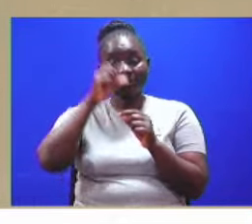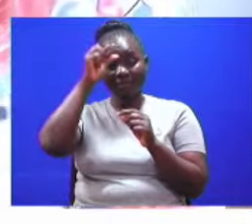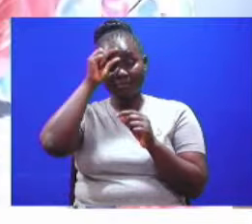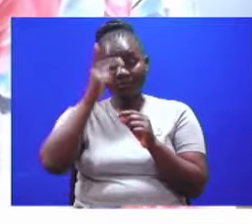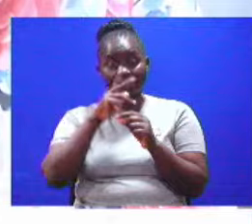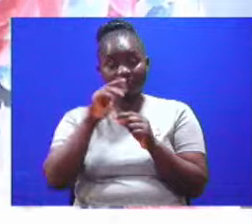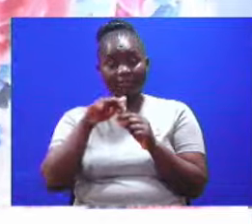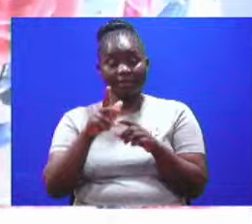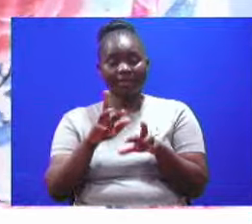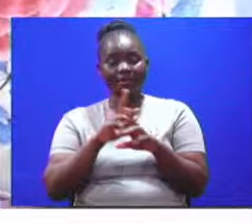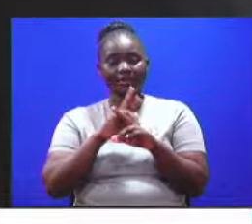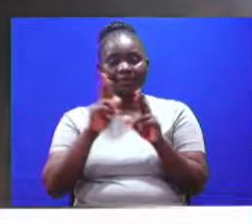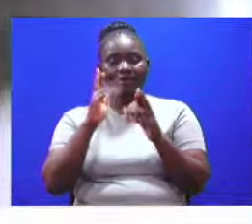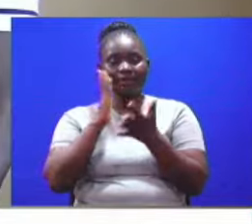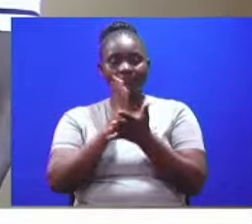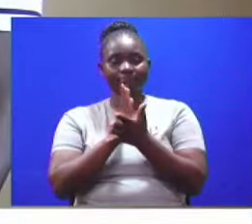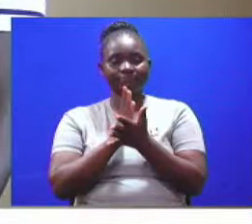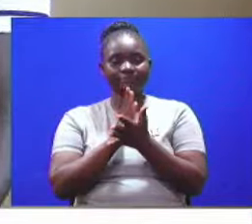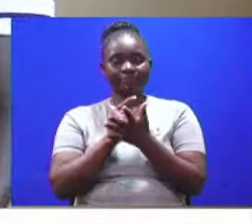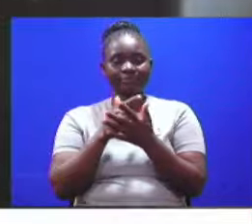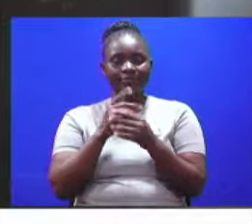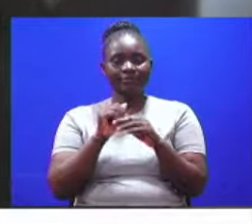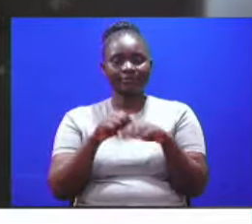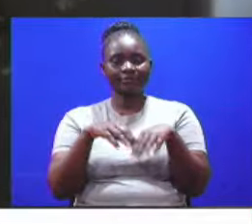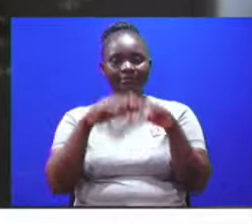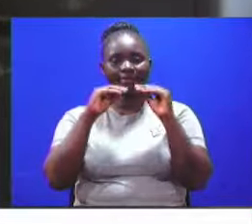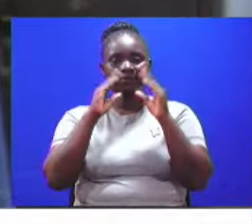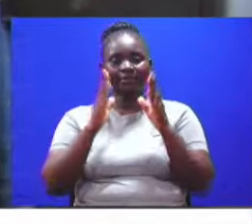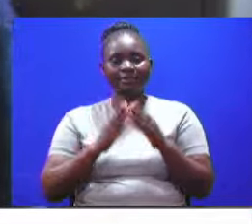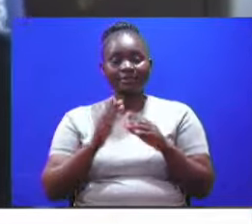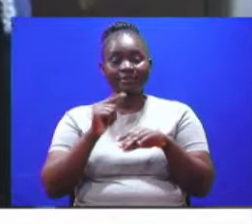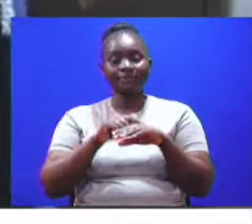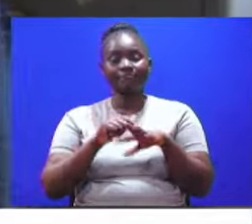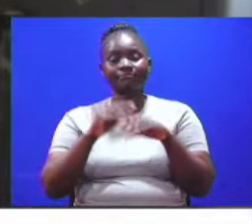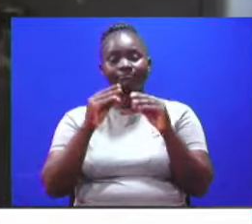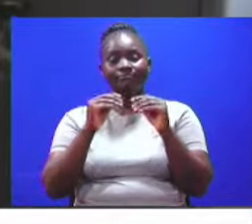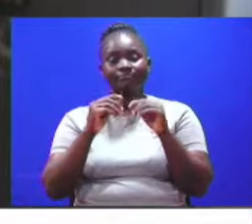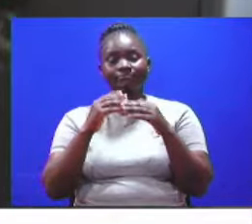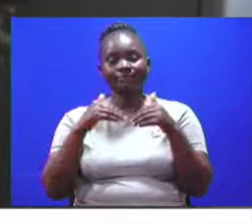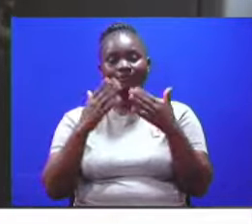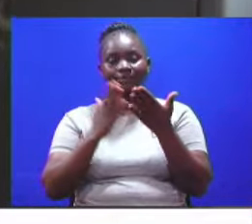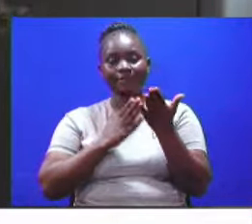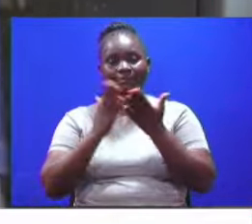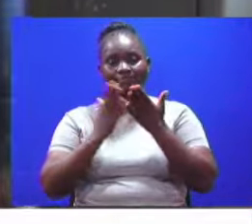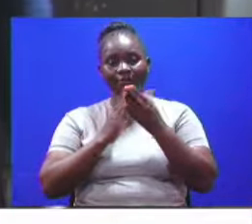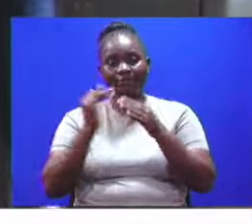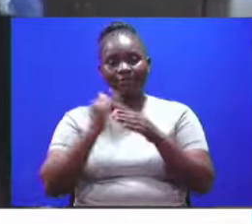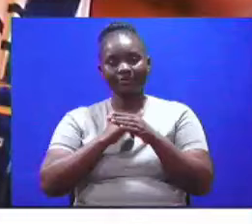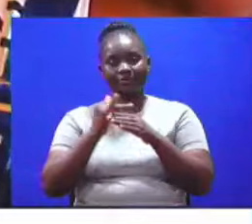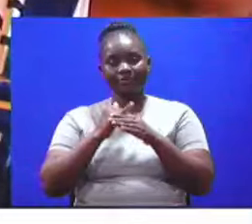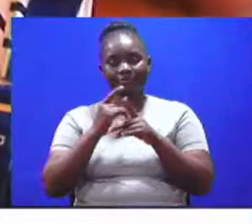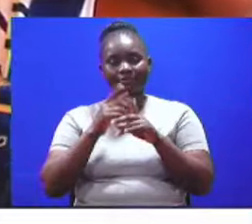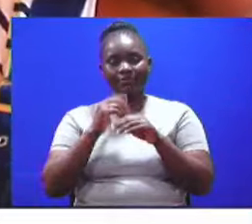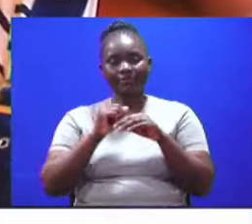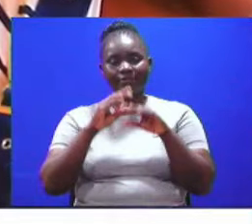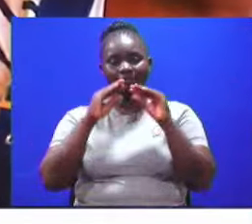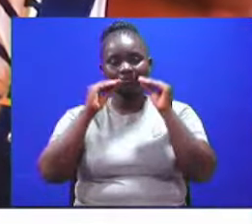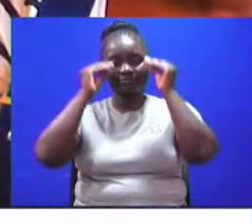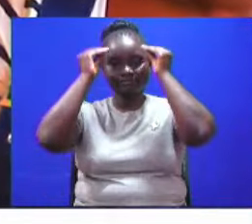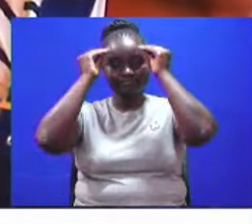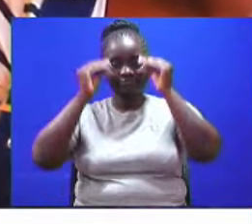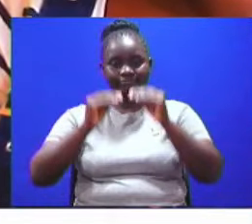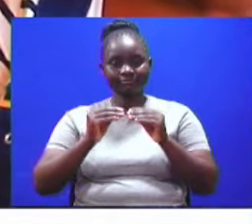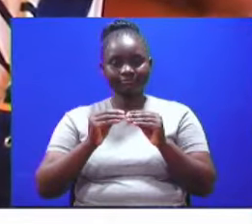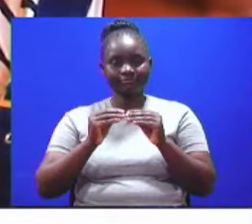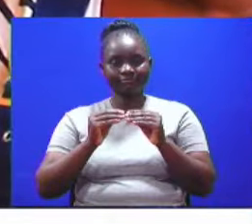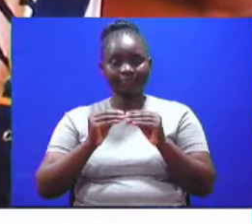bene bulingete ekiombe kya balimu banyara konyora chinga kichi ngororo choko yana na amaigli yo guchesa borokiwa ebwate te chibe se